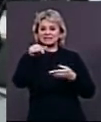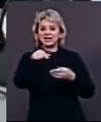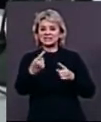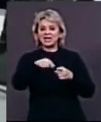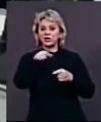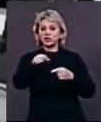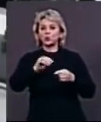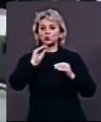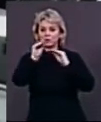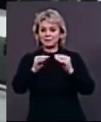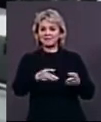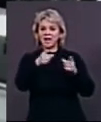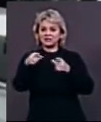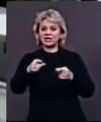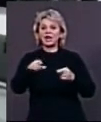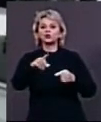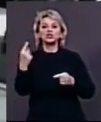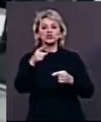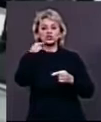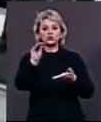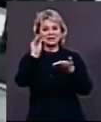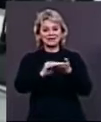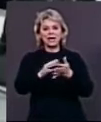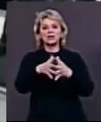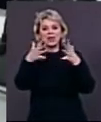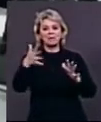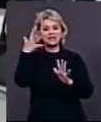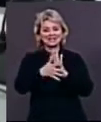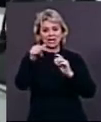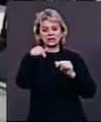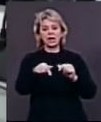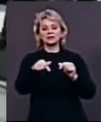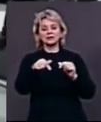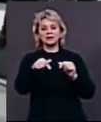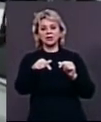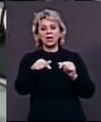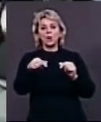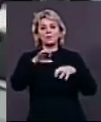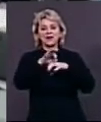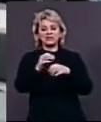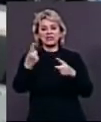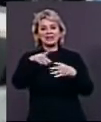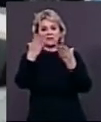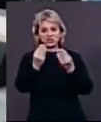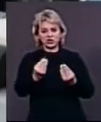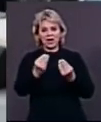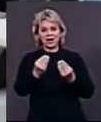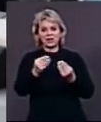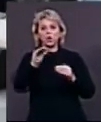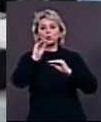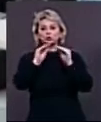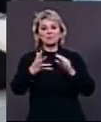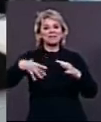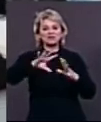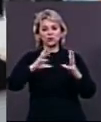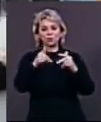потребителей удобрений продвигает эту единую дату, глобальную дату проведения этого дня удобрений во